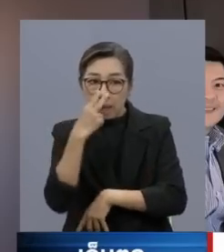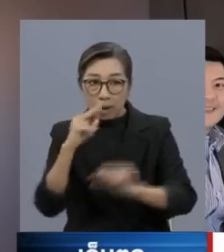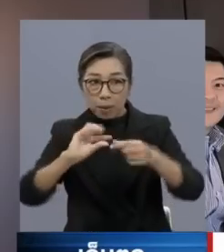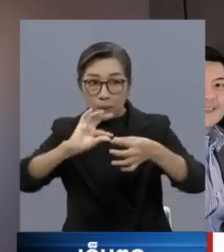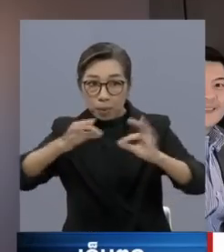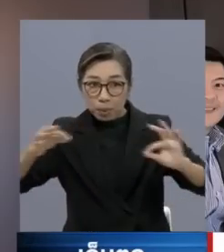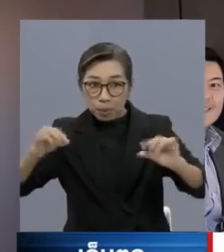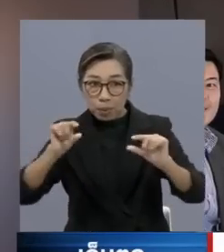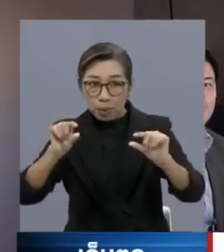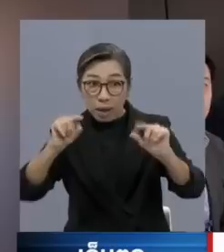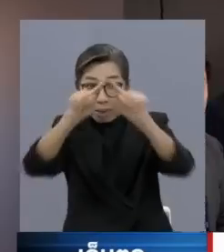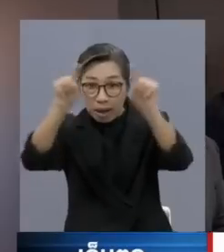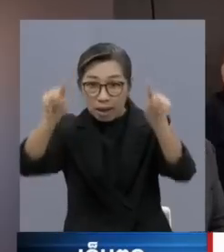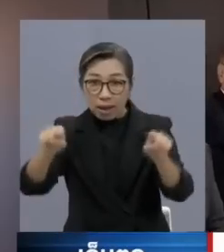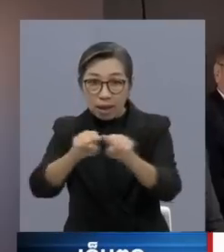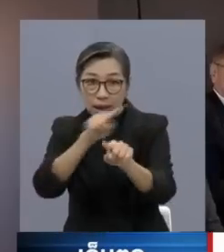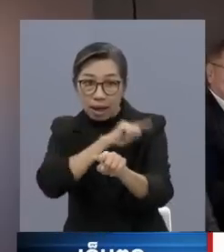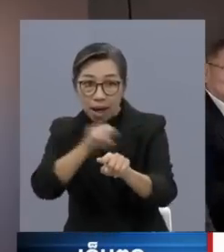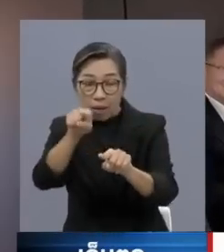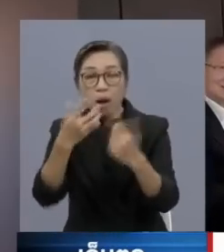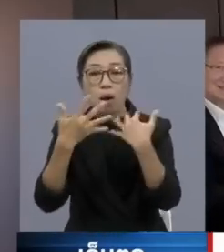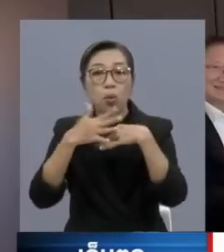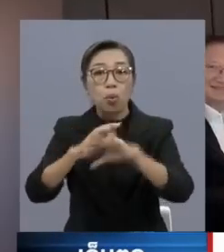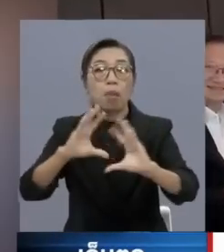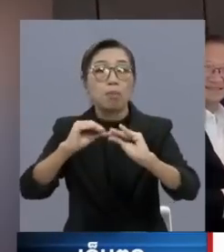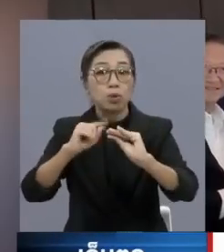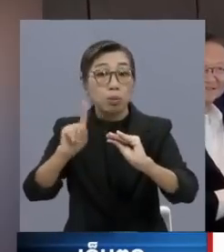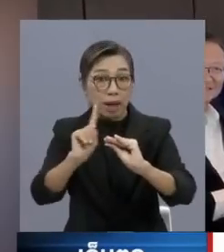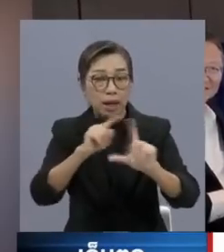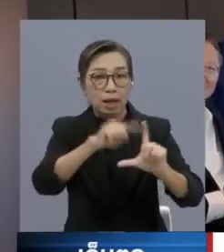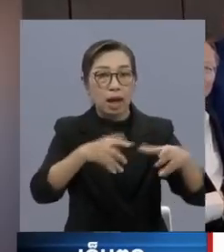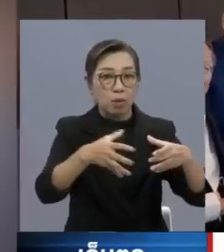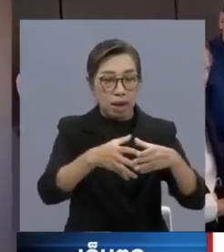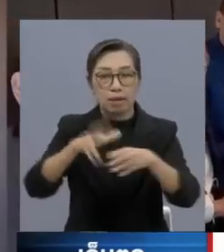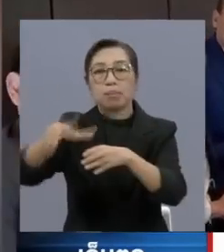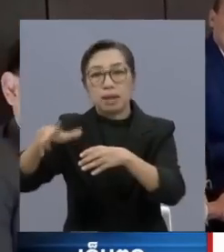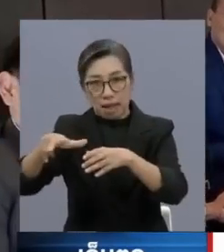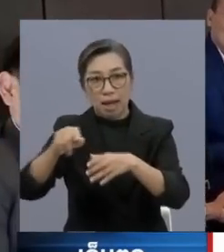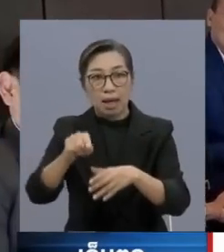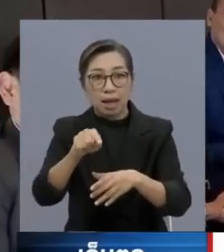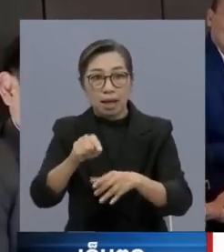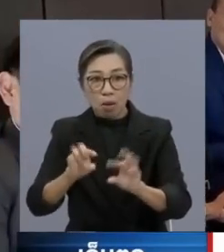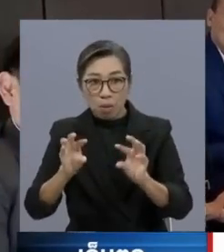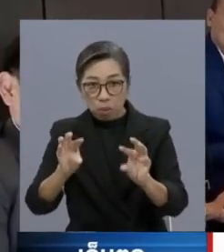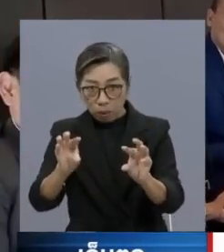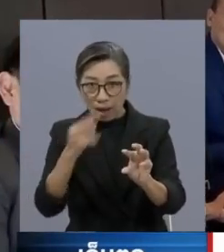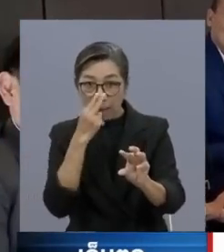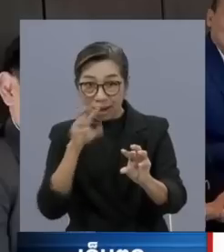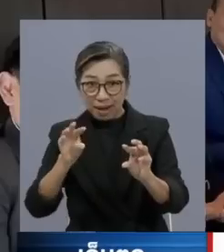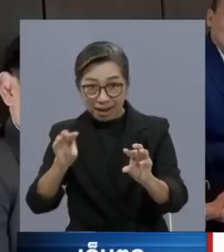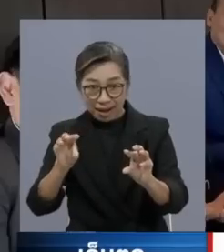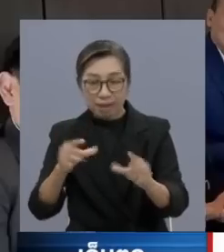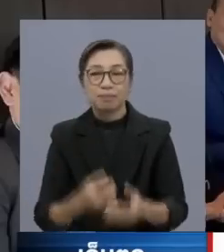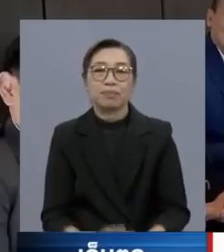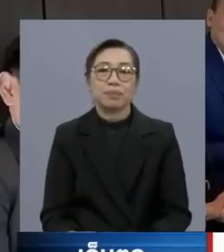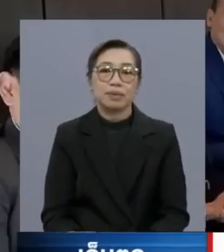เจนเลยนะว่าเป็นการประชุมร่วมกันของพรรคก้าวไกลและเพื่อไทยมีโลโก้ของทั้ง2พรรคด้วย